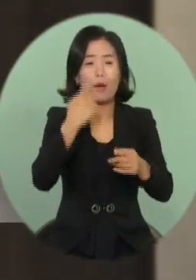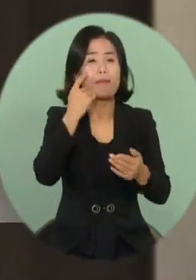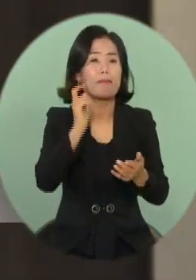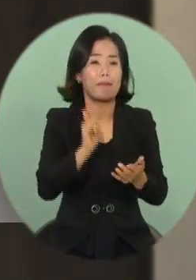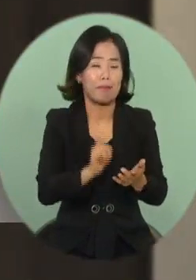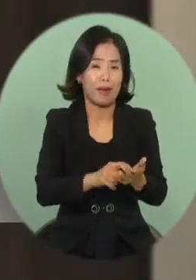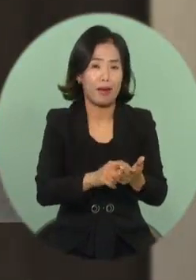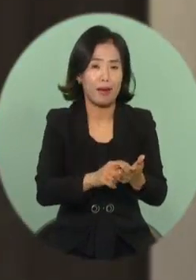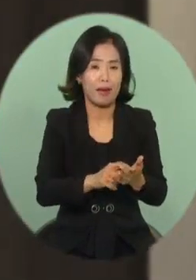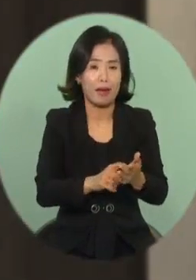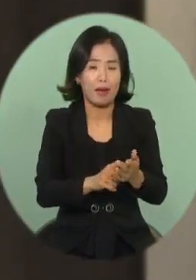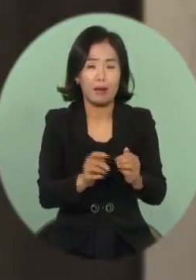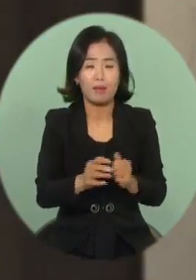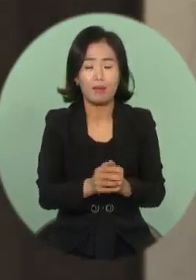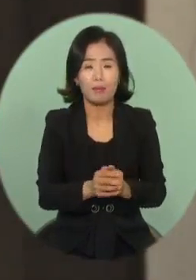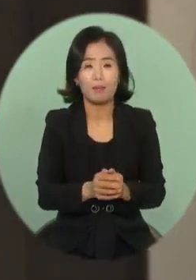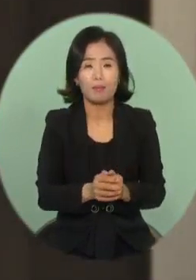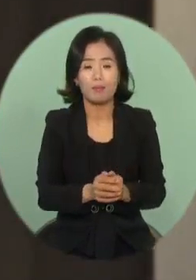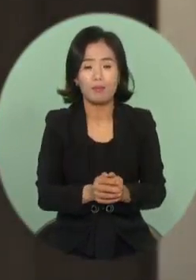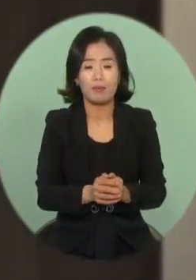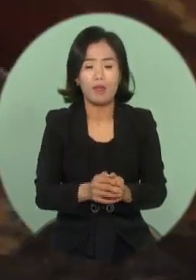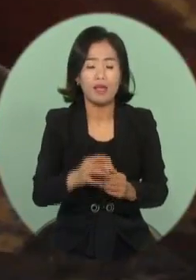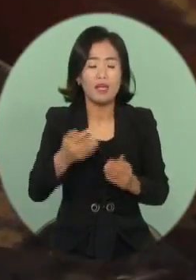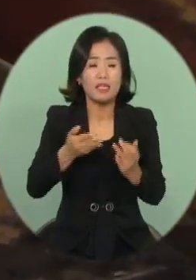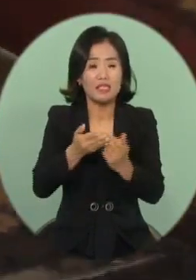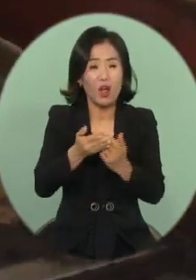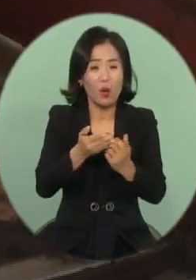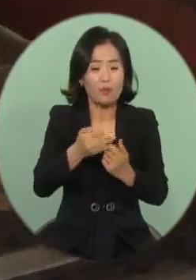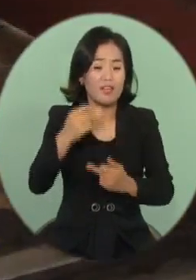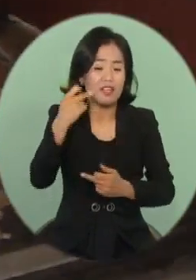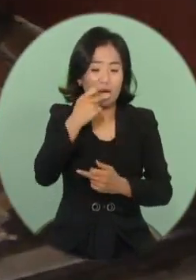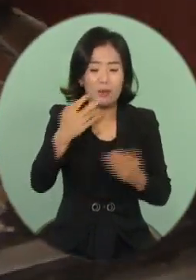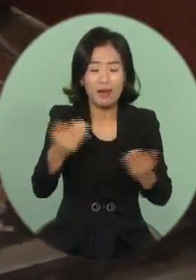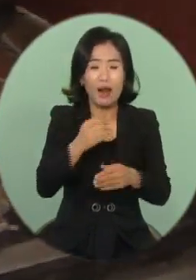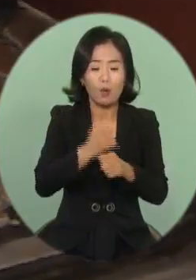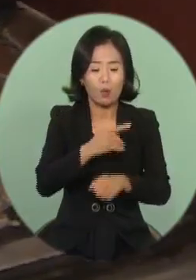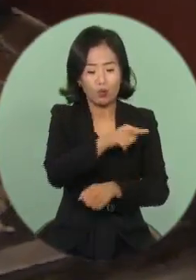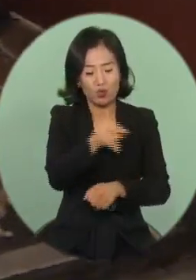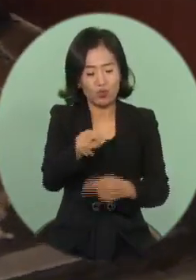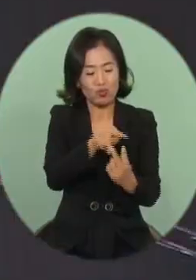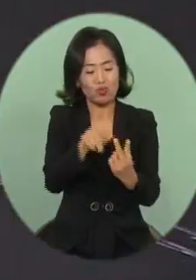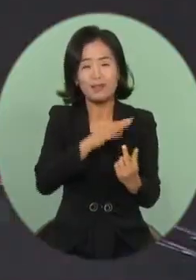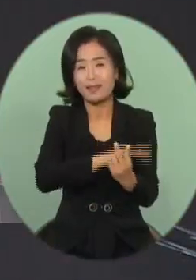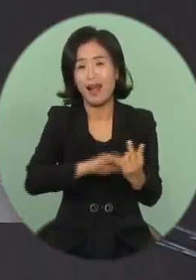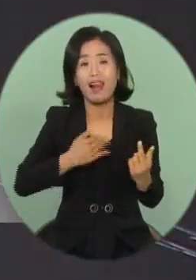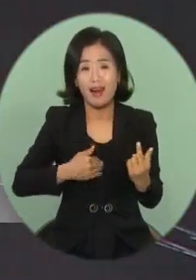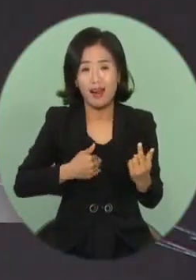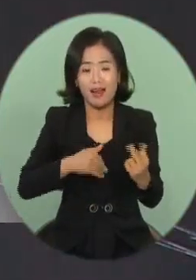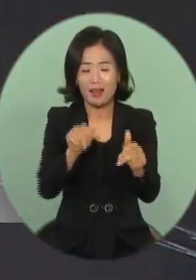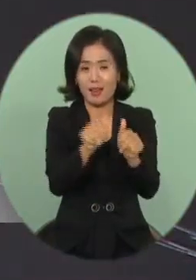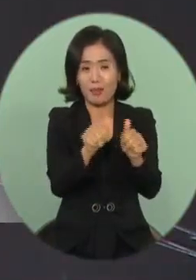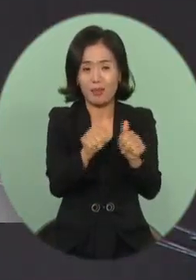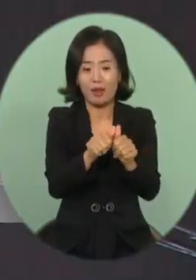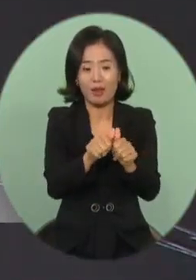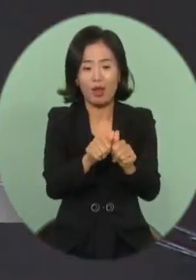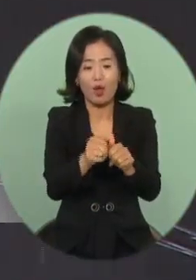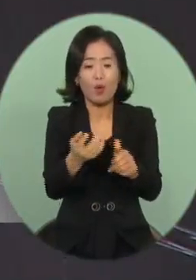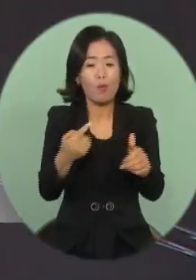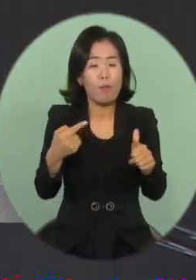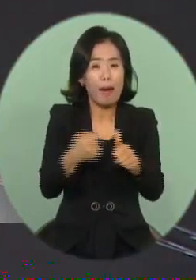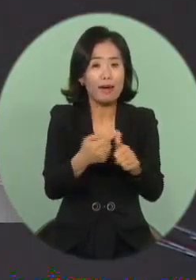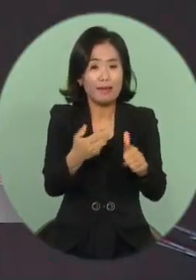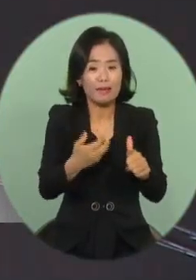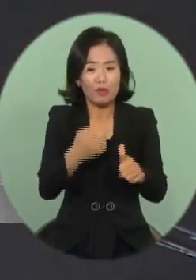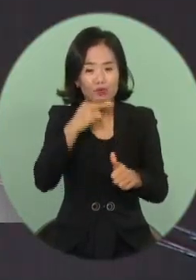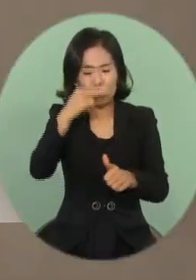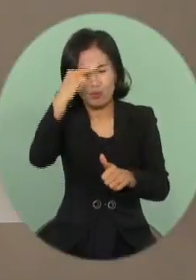발견됐습니다. 피해자와 이 남성은 섬염전 일을 하며 평소 알고 지내던 사이였습니다. 남성은 범행 1시간여 전 술에